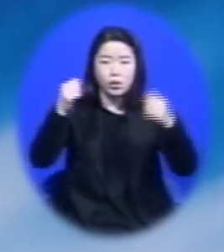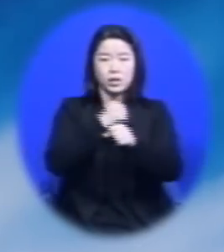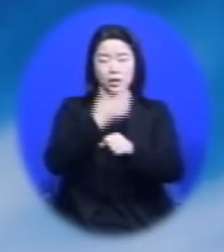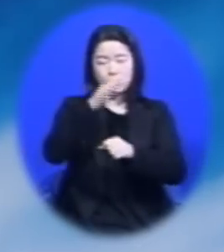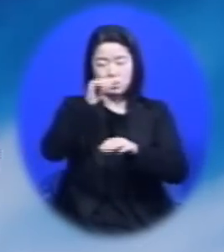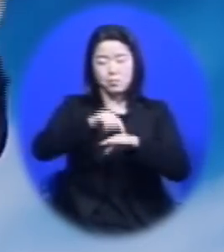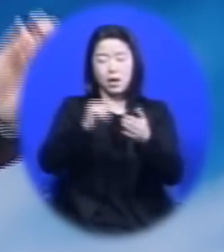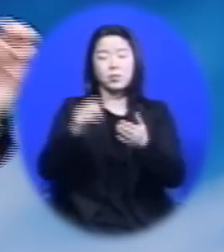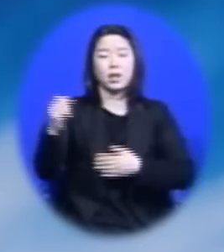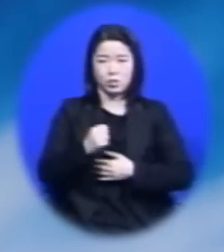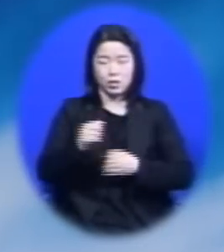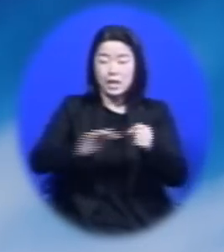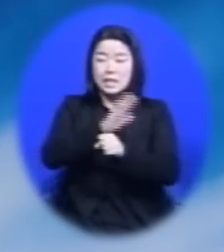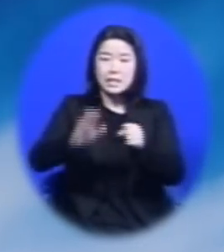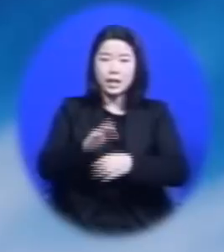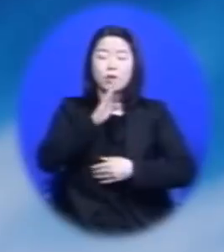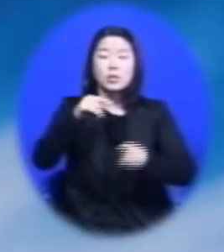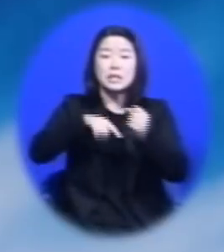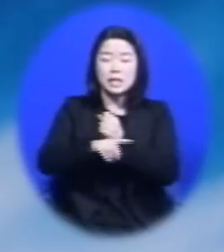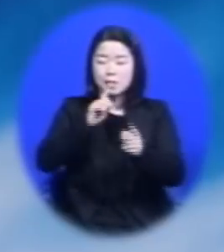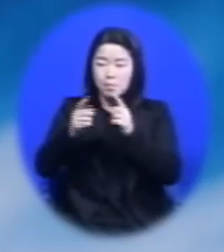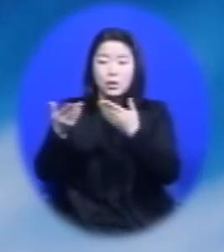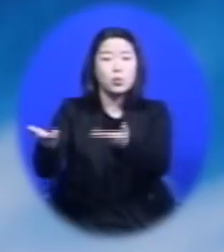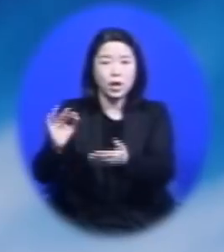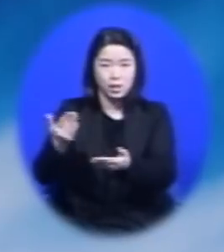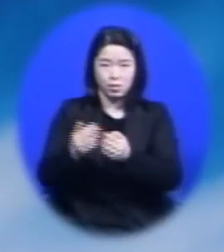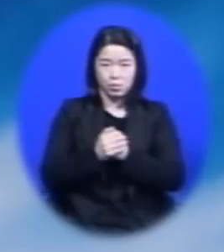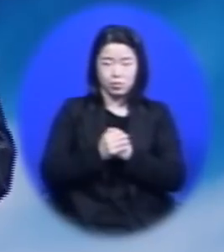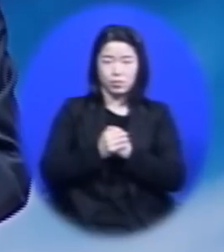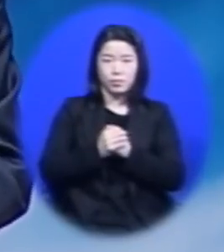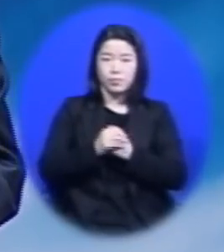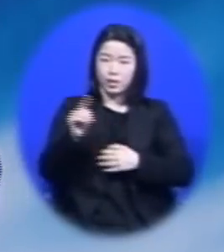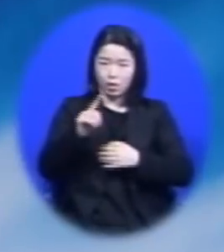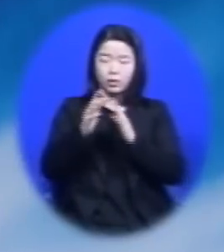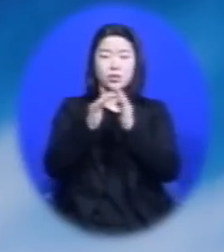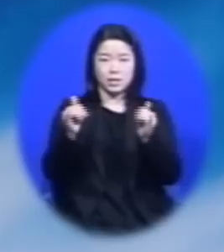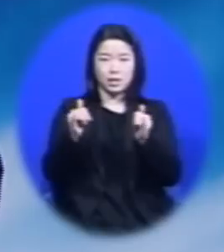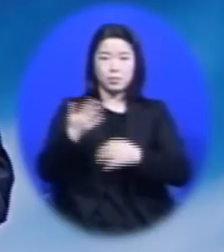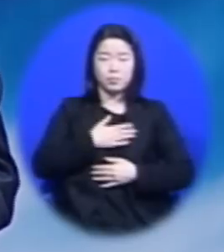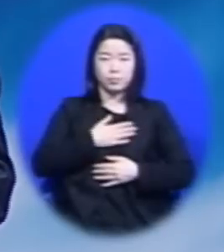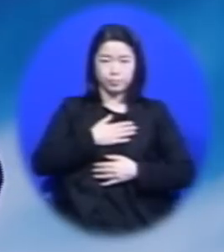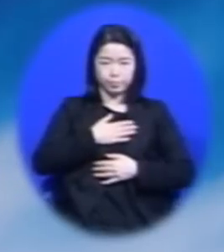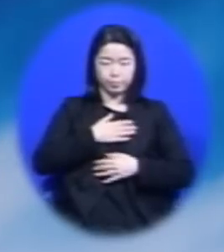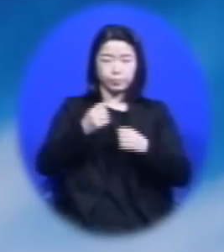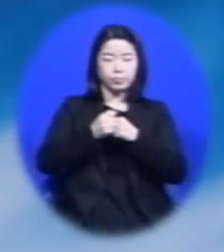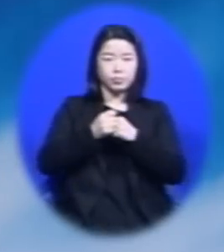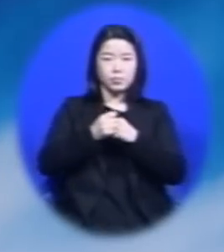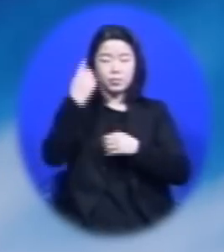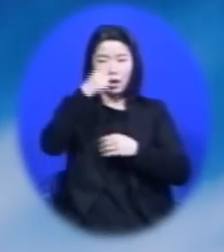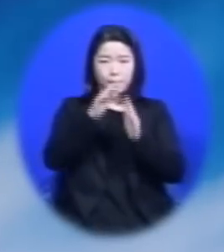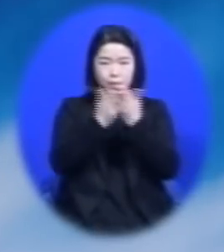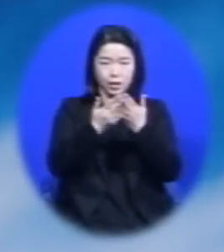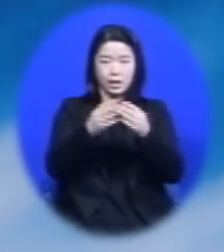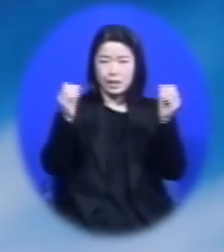돼요 사랑으로 진리를 말해야 되는 겁니다 어떤 분이 제 페이스북에 짧지만 아주